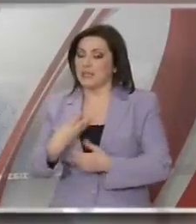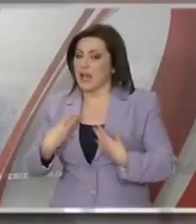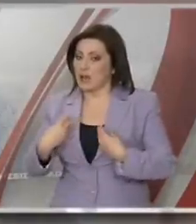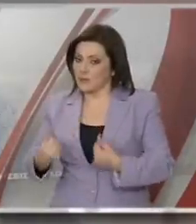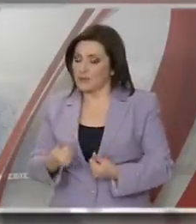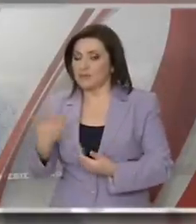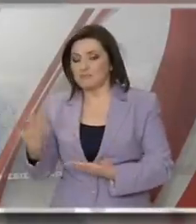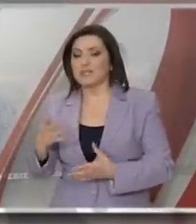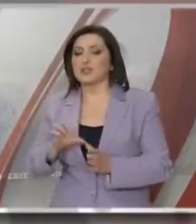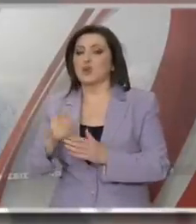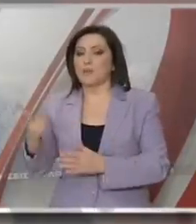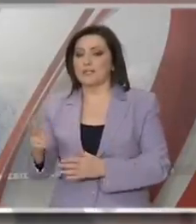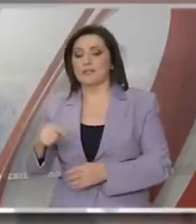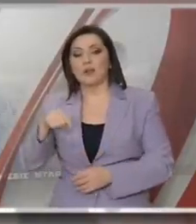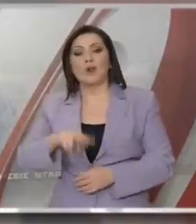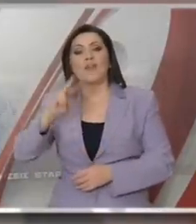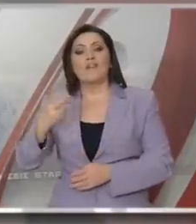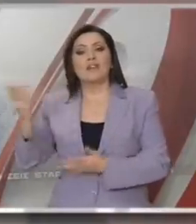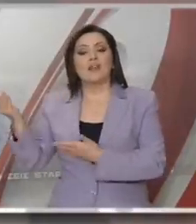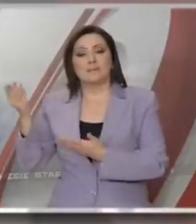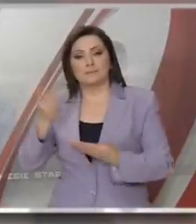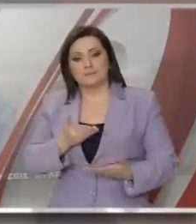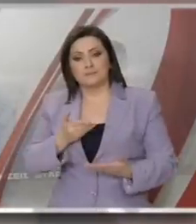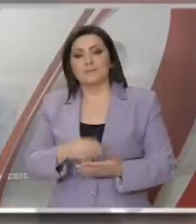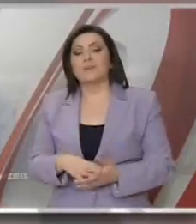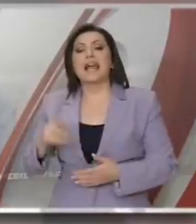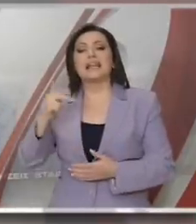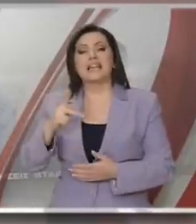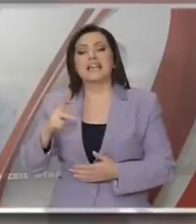εσάς και σστο κόμμα σας και να πάμε στην δεύτερη καλεσμένη μας την κυρία κατερίνα φαρμάκη έ